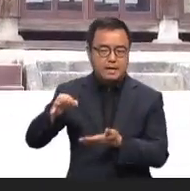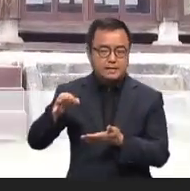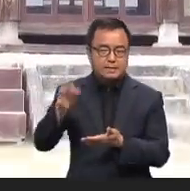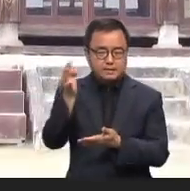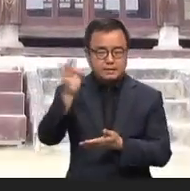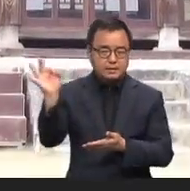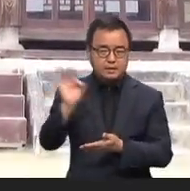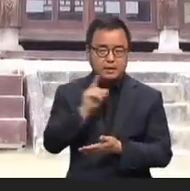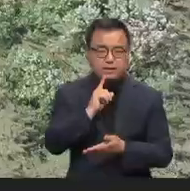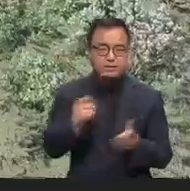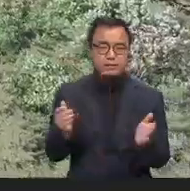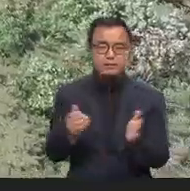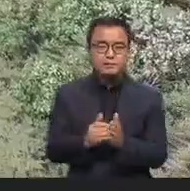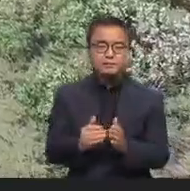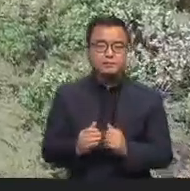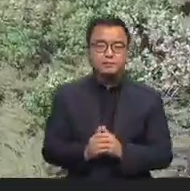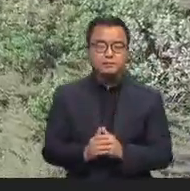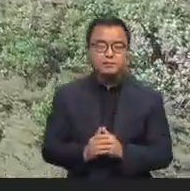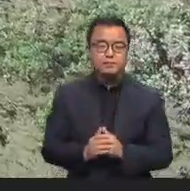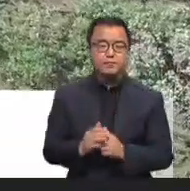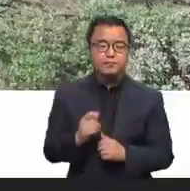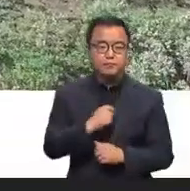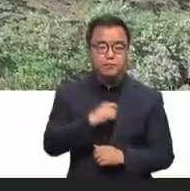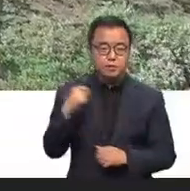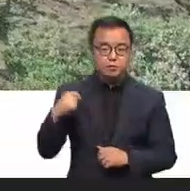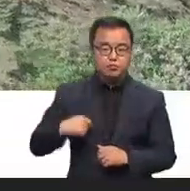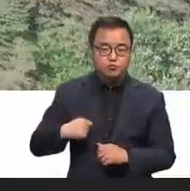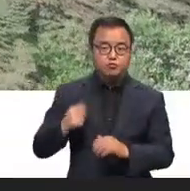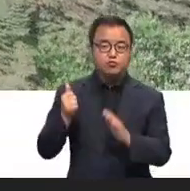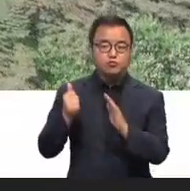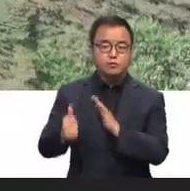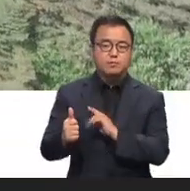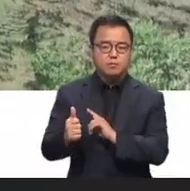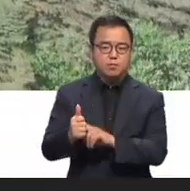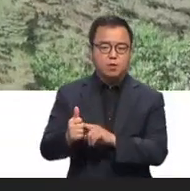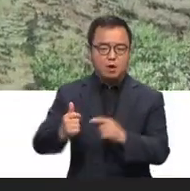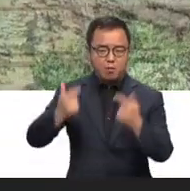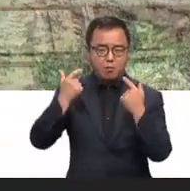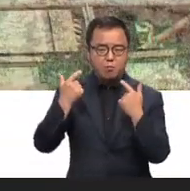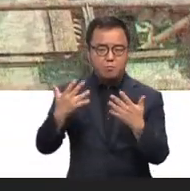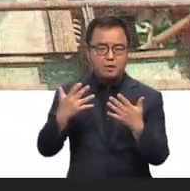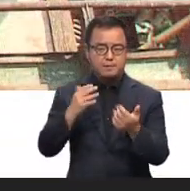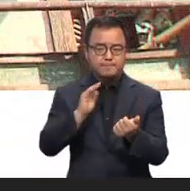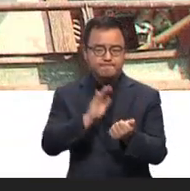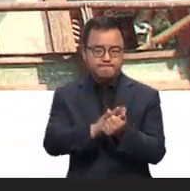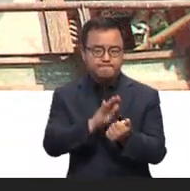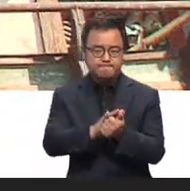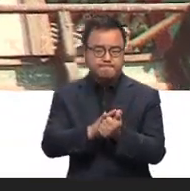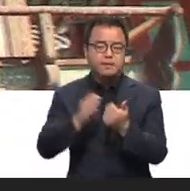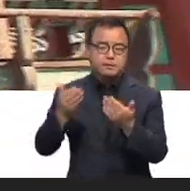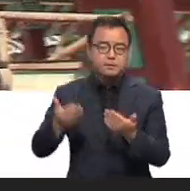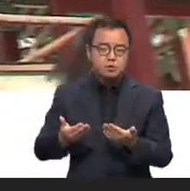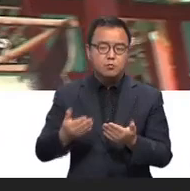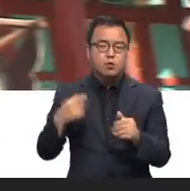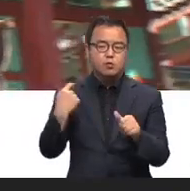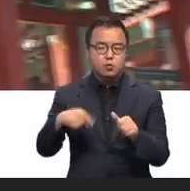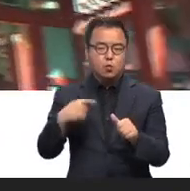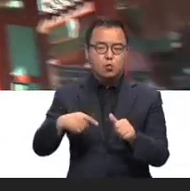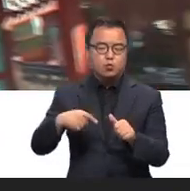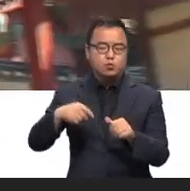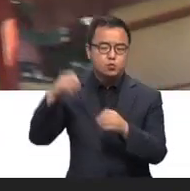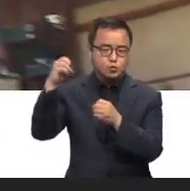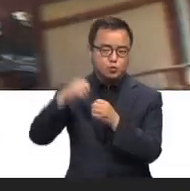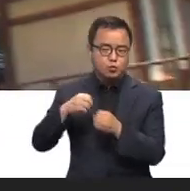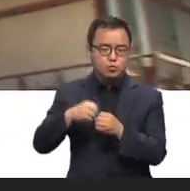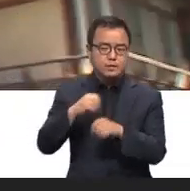평가한 겁니다 특히 중국 때 퍼가 아주 명료하게 지지를 해 주셨어요 예 교육적 전통을